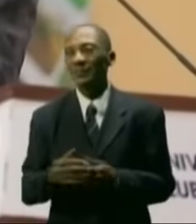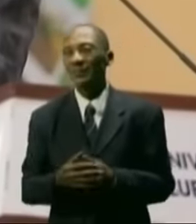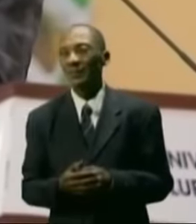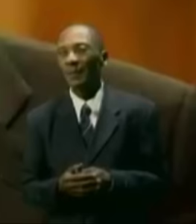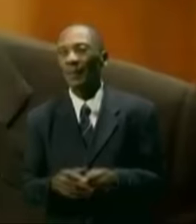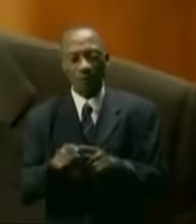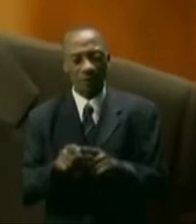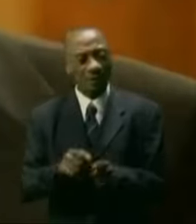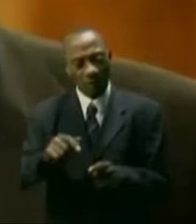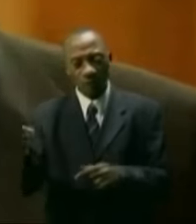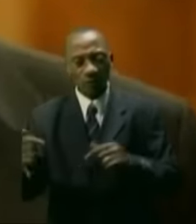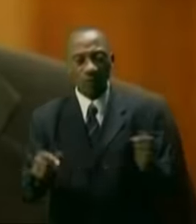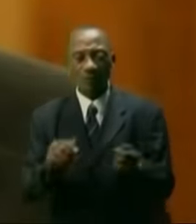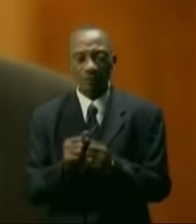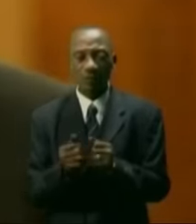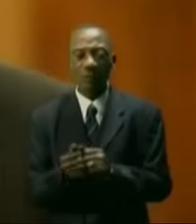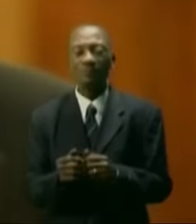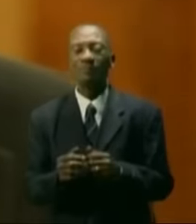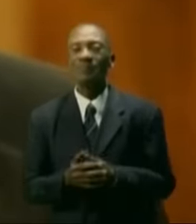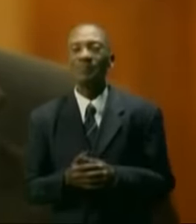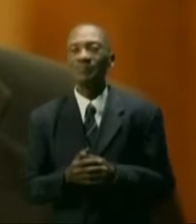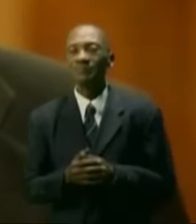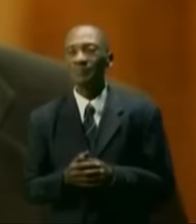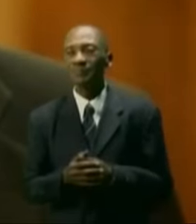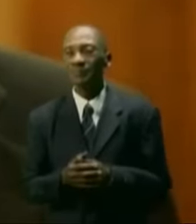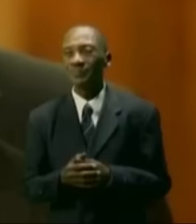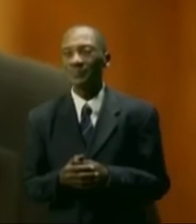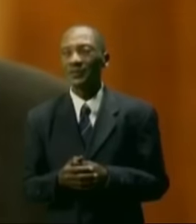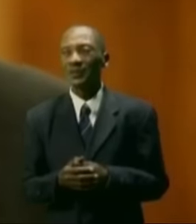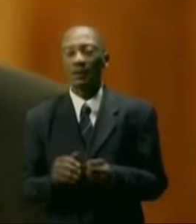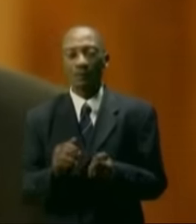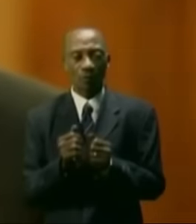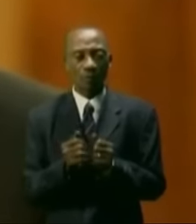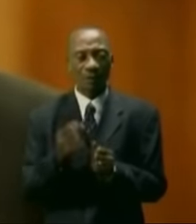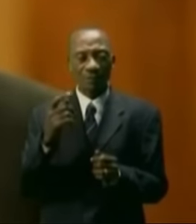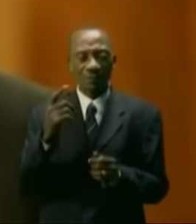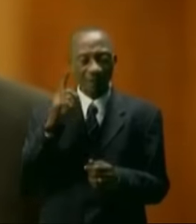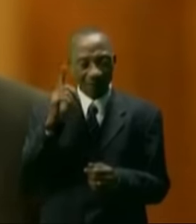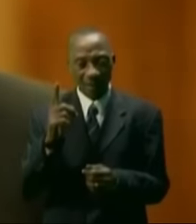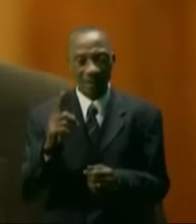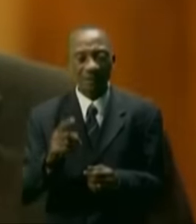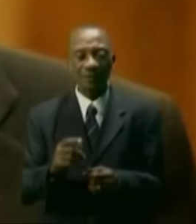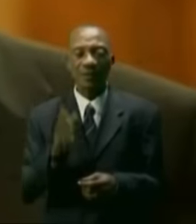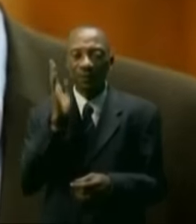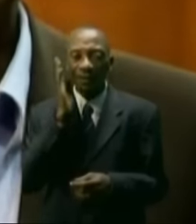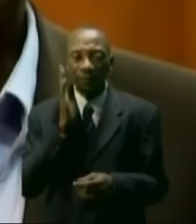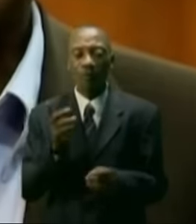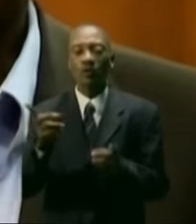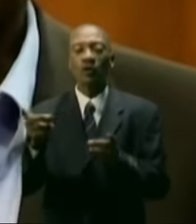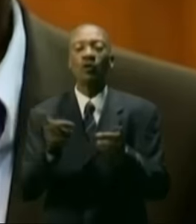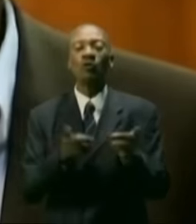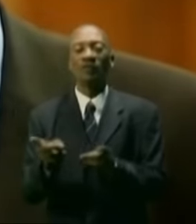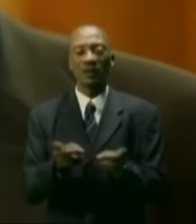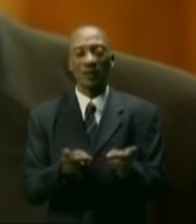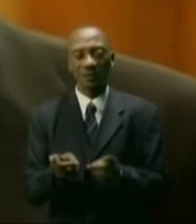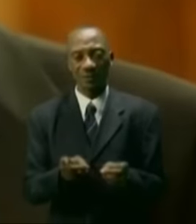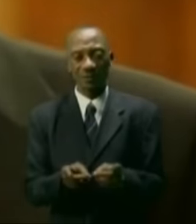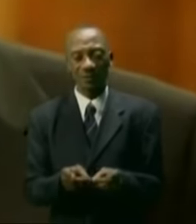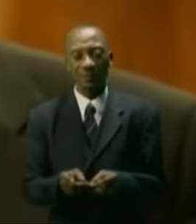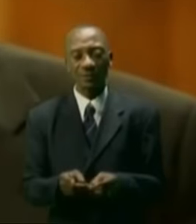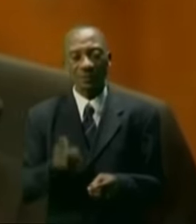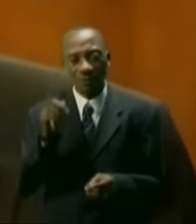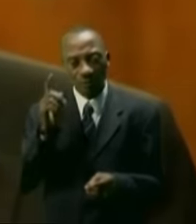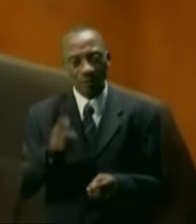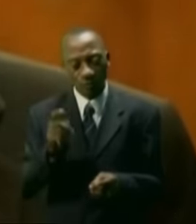importations. Il y a le problème de gouvernance dans le secteur agricole. C'est ça les grands problèmes. Parce que